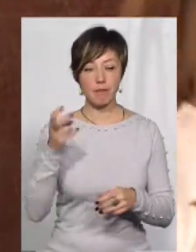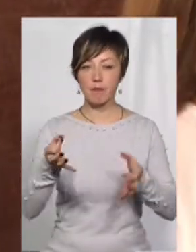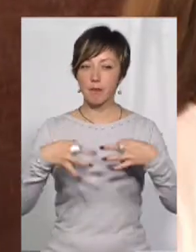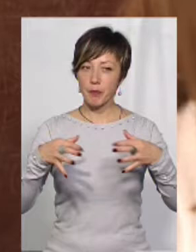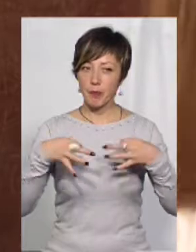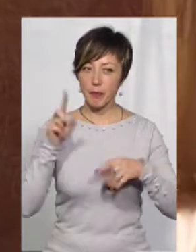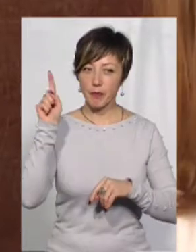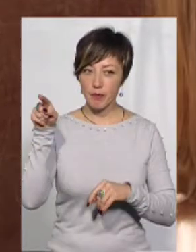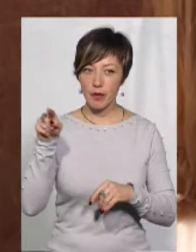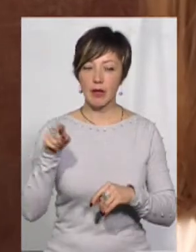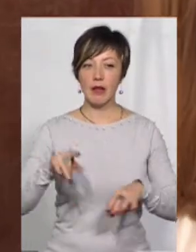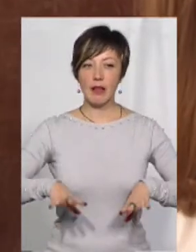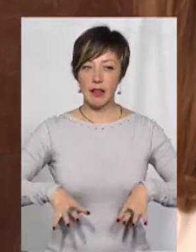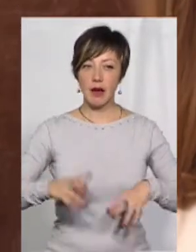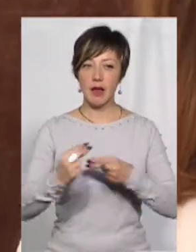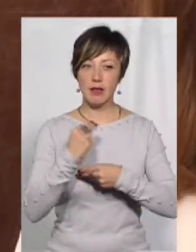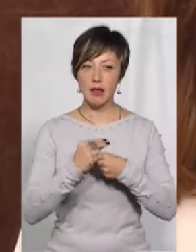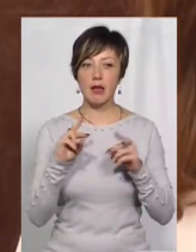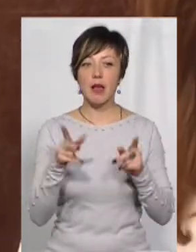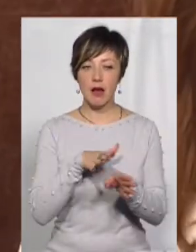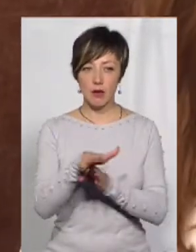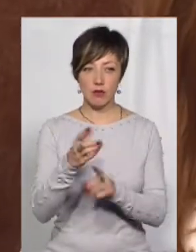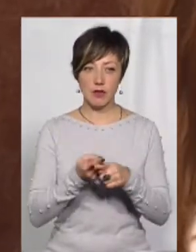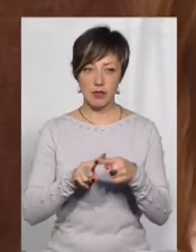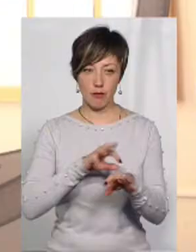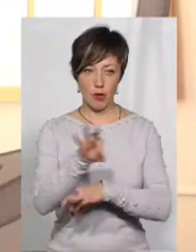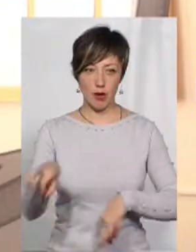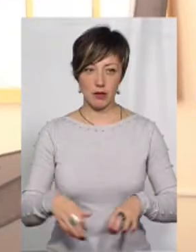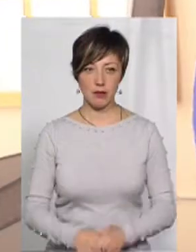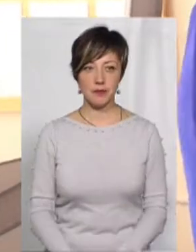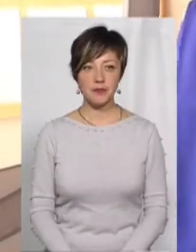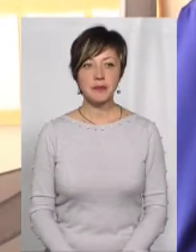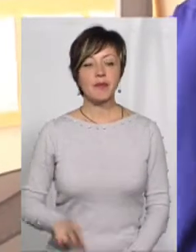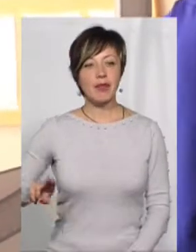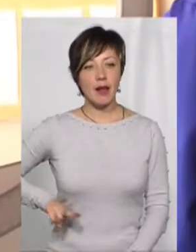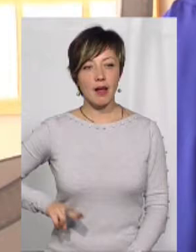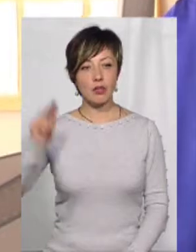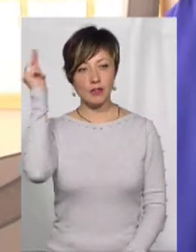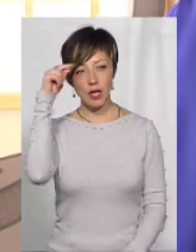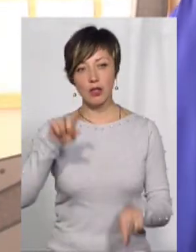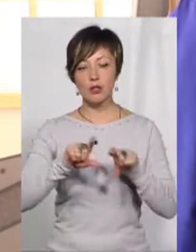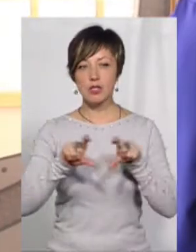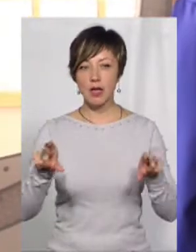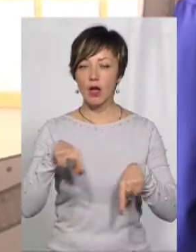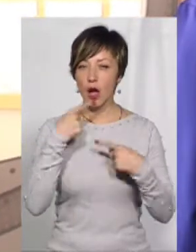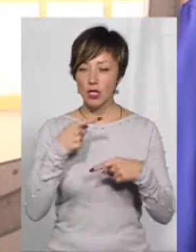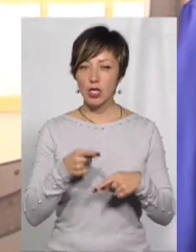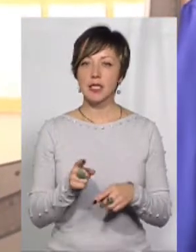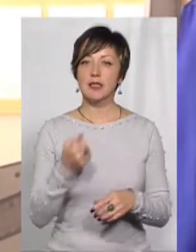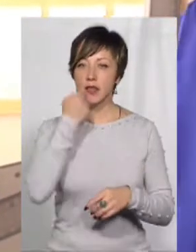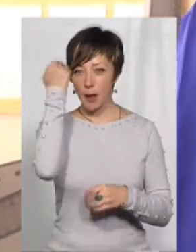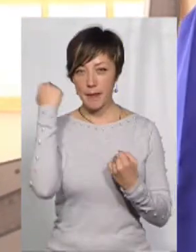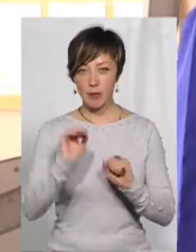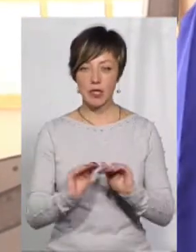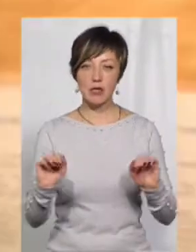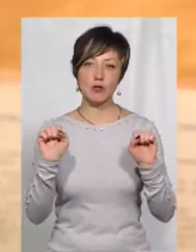розповіли на тренінгах, як власне реалізувати наш проект. Директорка навчального закладу Галина Івасюк каже, завдяки перемозі